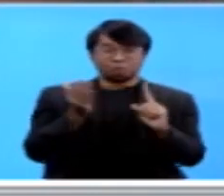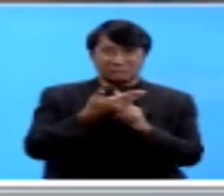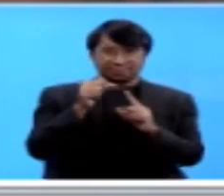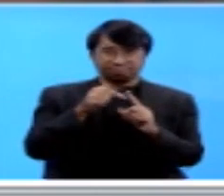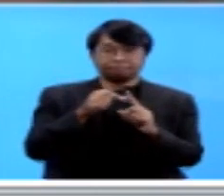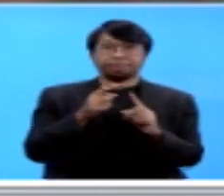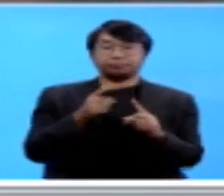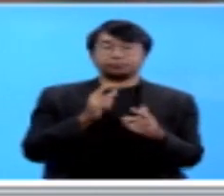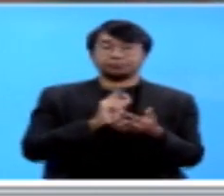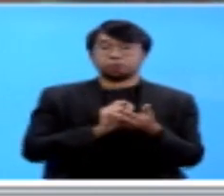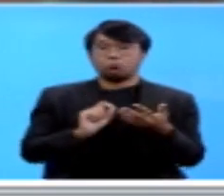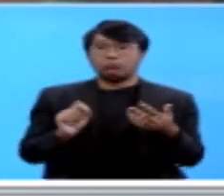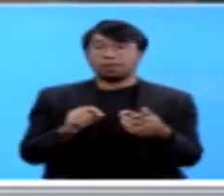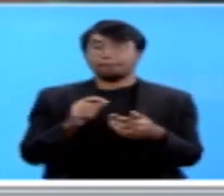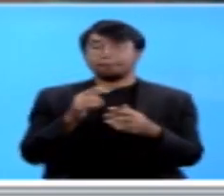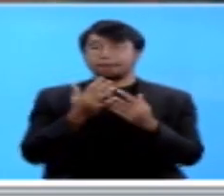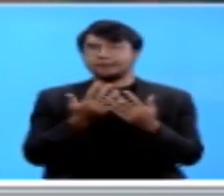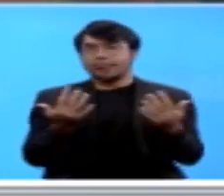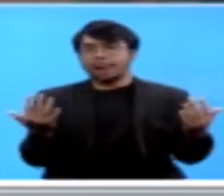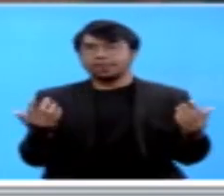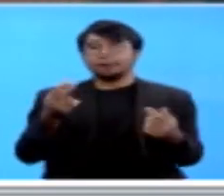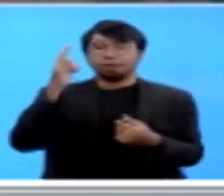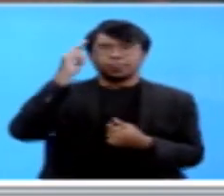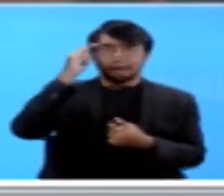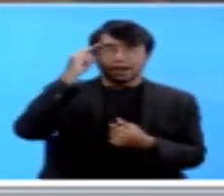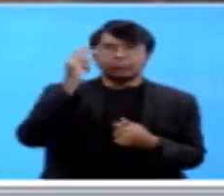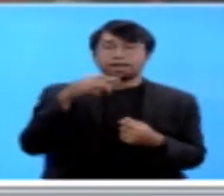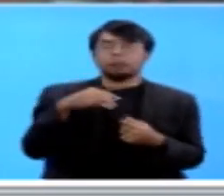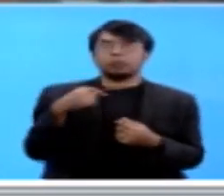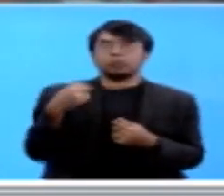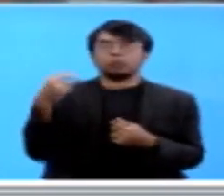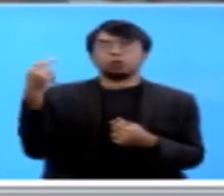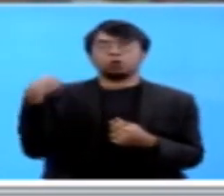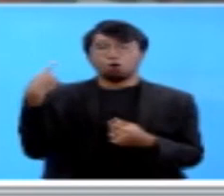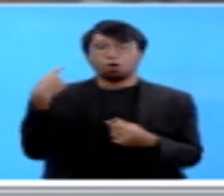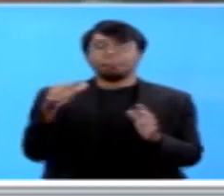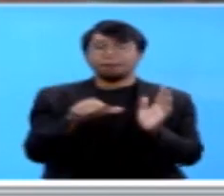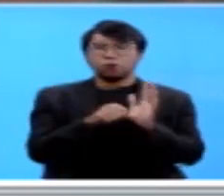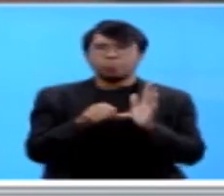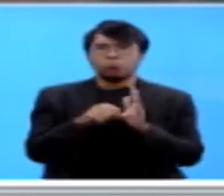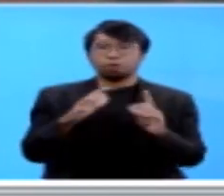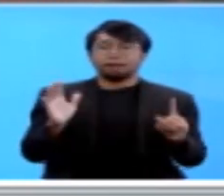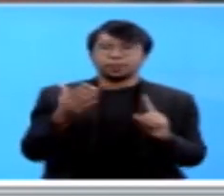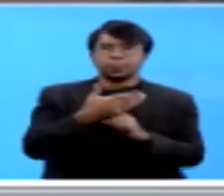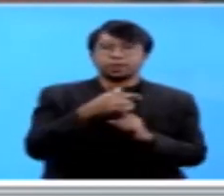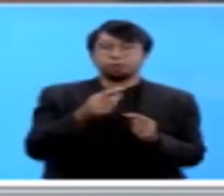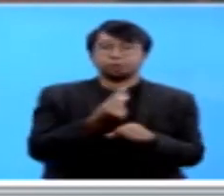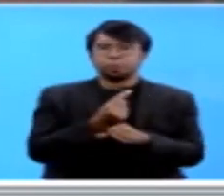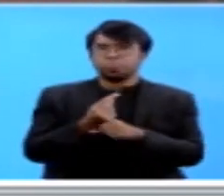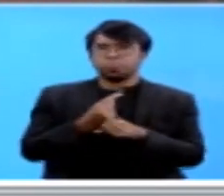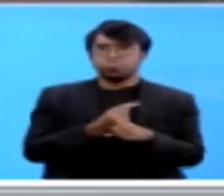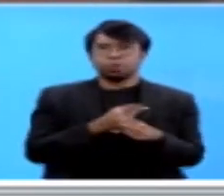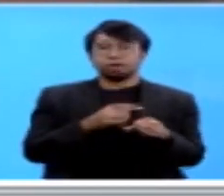oleh masyarakat, juga pemerintah. Nah, oleh karena itu ketika dia menjalankan profesinya, kemudian mengalami